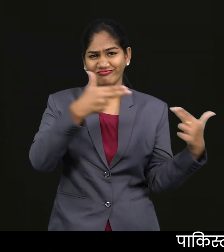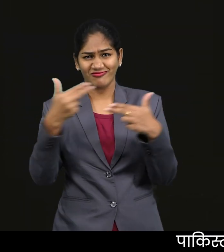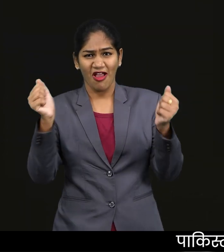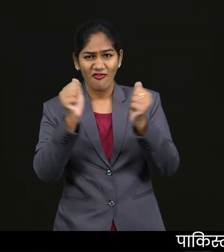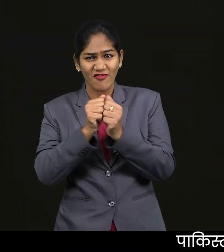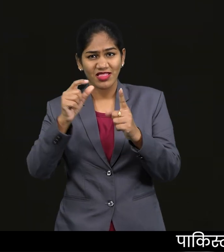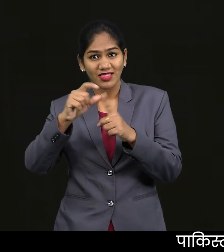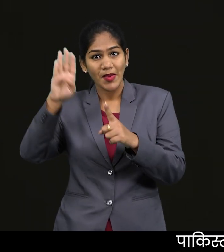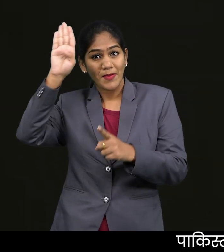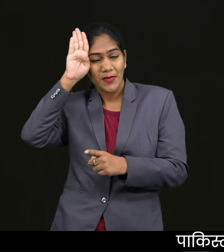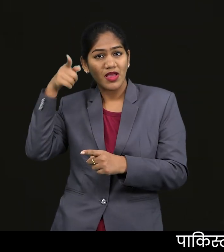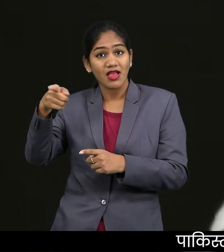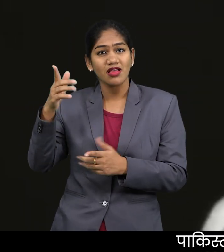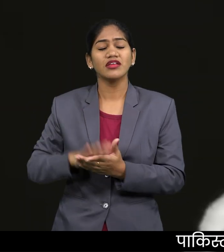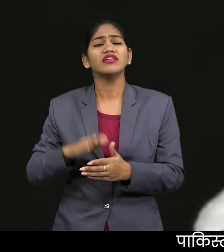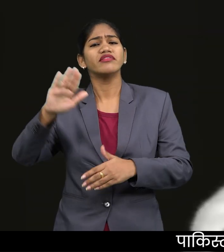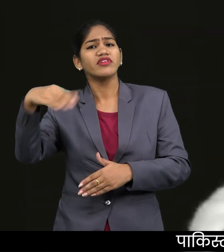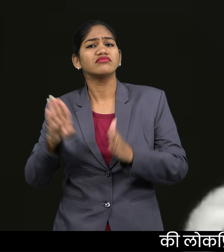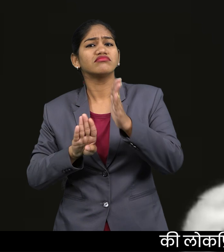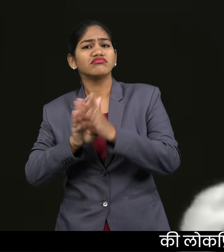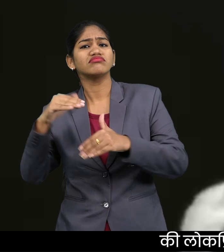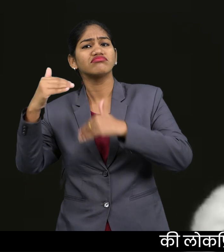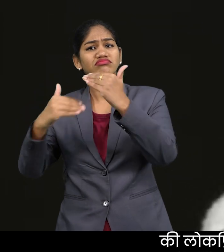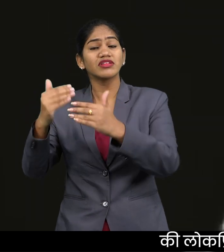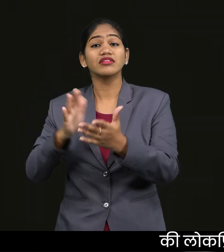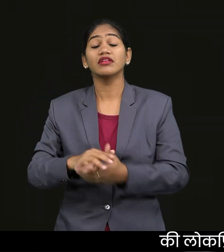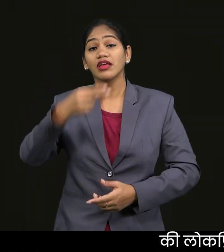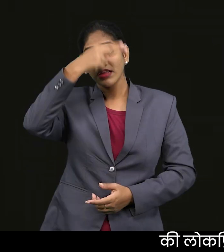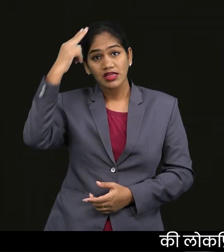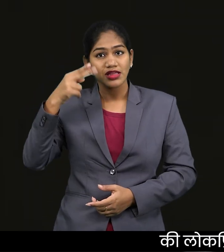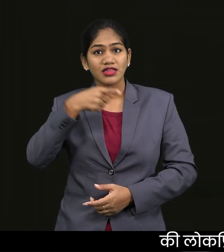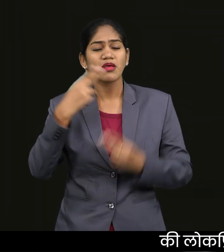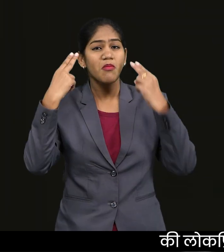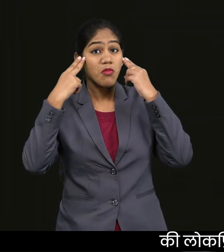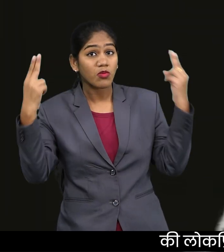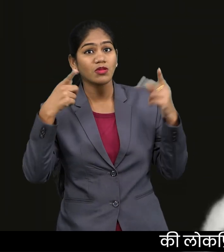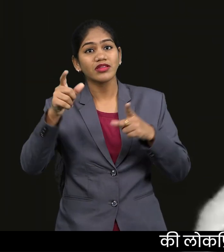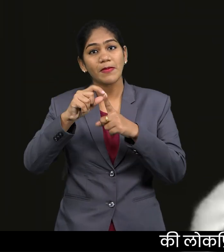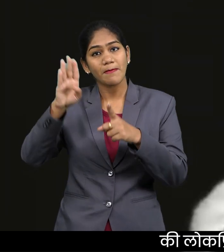पाकिस्तान के साथ युद्ध ने इंदिरा गांधी की लोकप्रियता को और बढ़ा दिया।